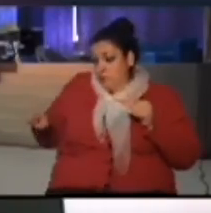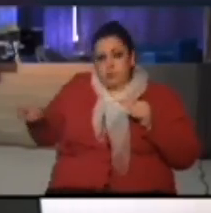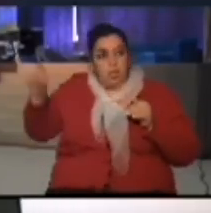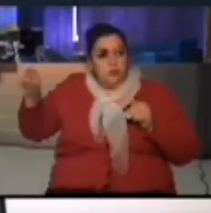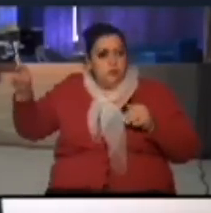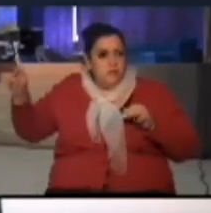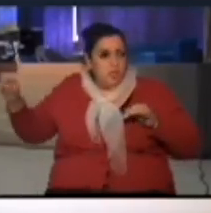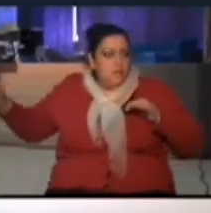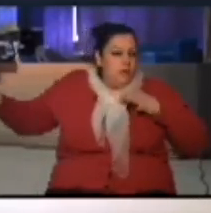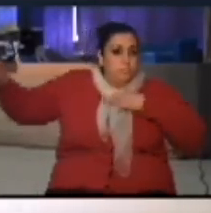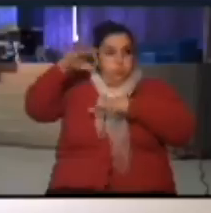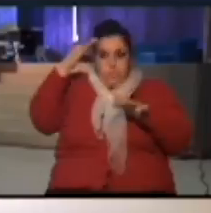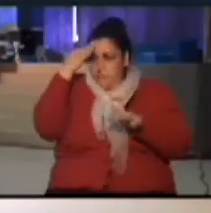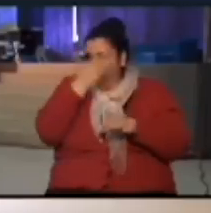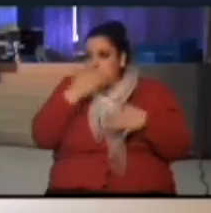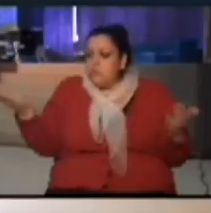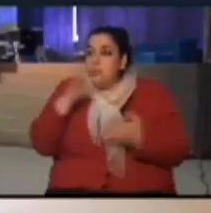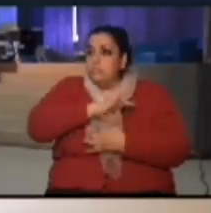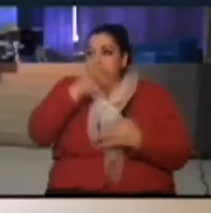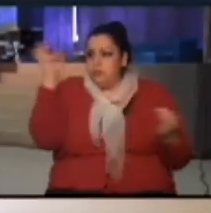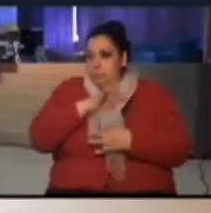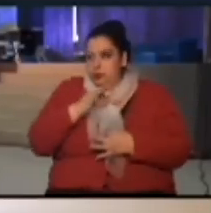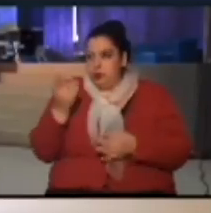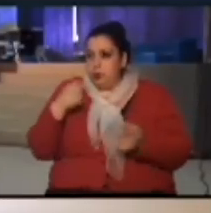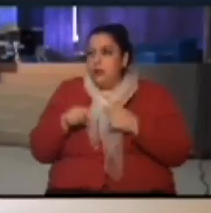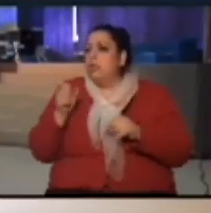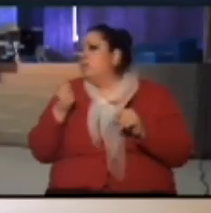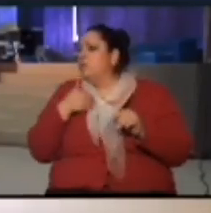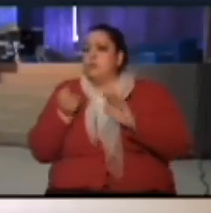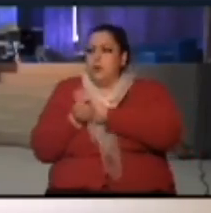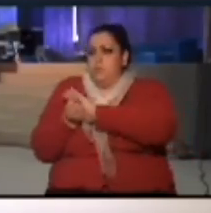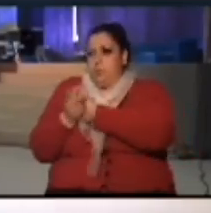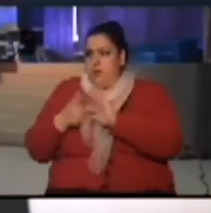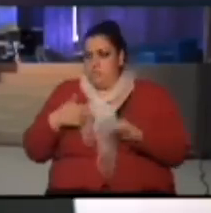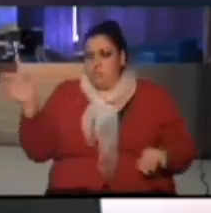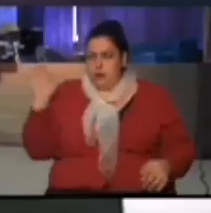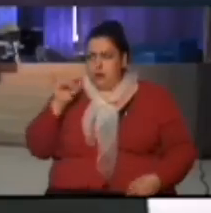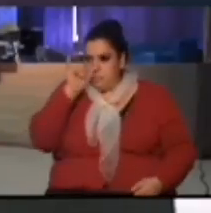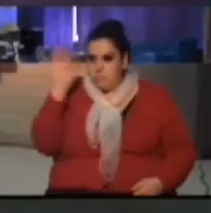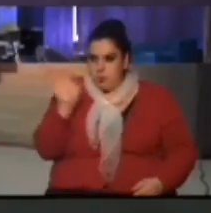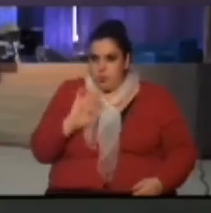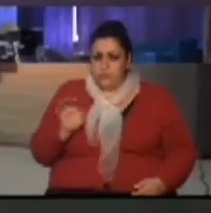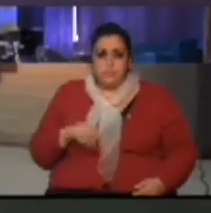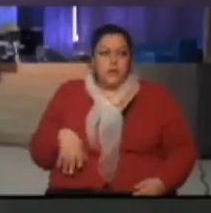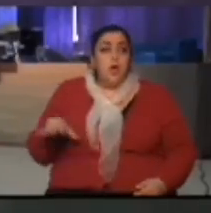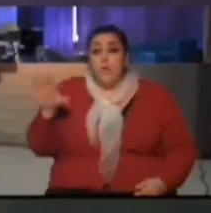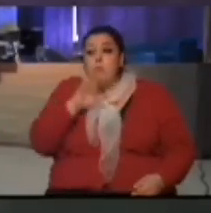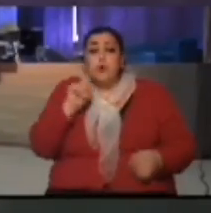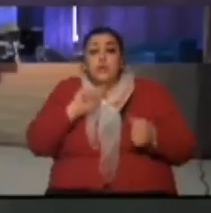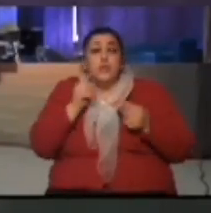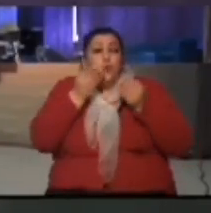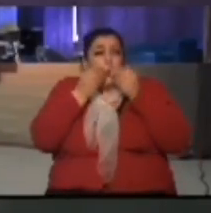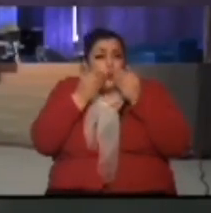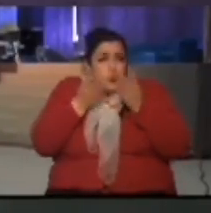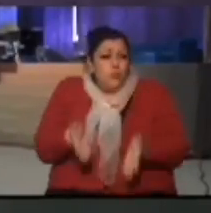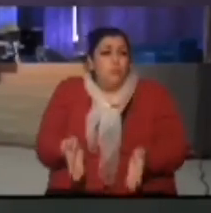հանկարծ հասկանում են, թե թագավորները իրանց բանակներով գալիս են իրանց վրա, ու իրանք ասում են ամեն բան թողնում ու փախնում